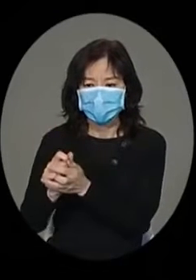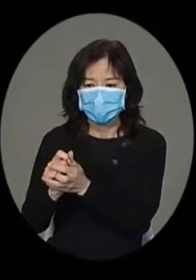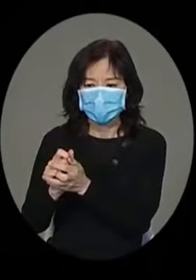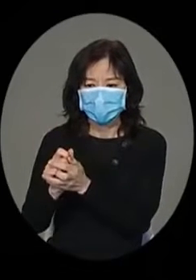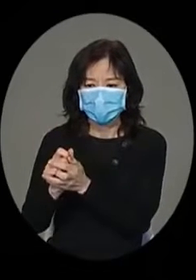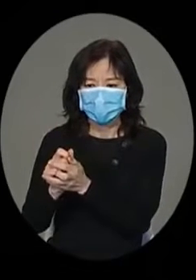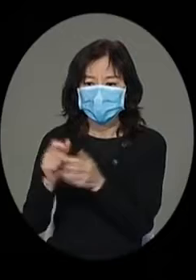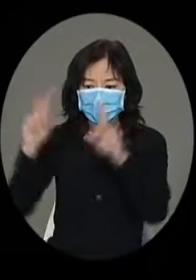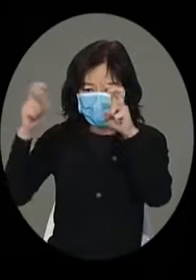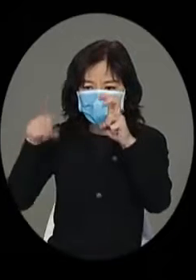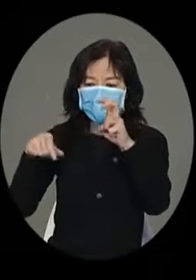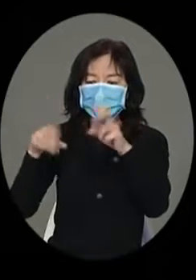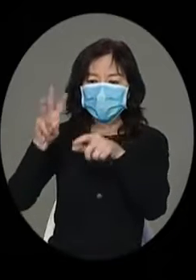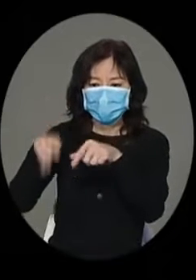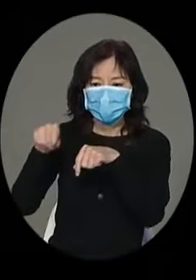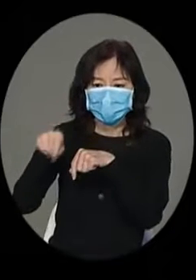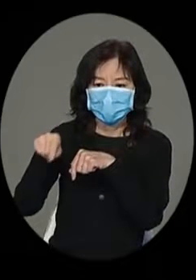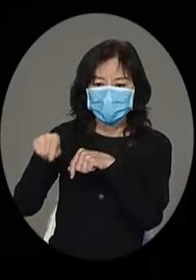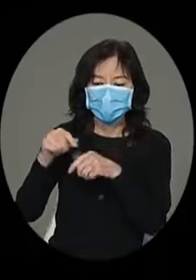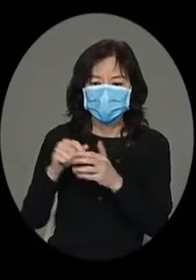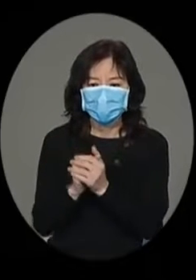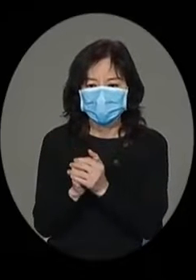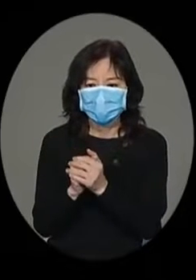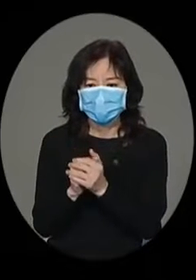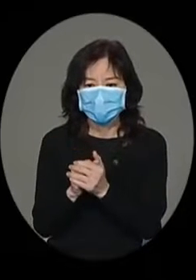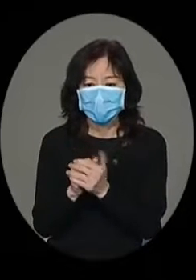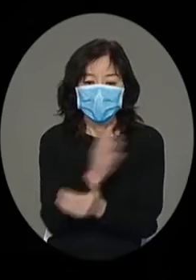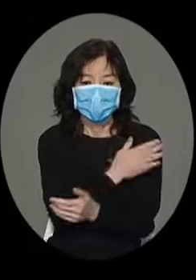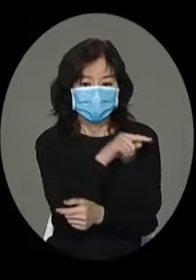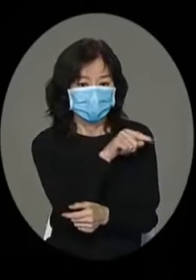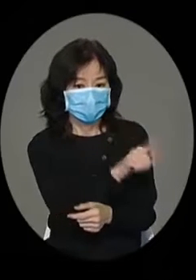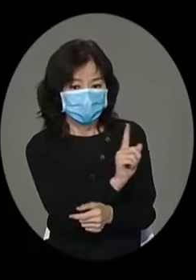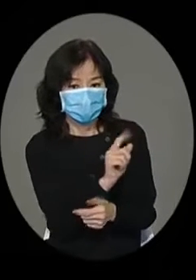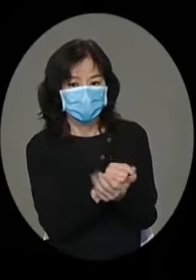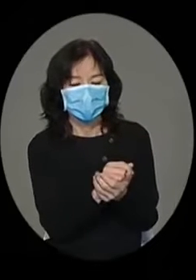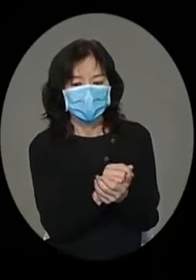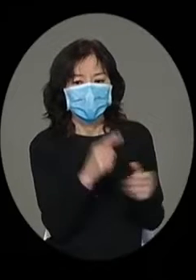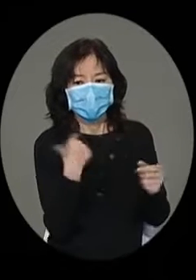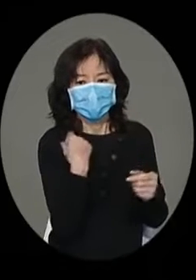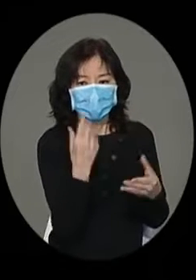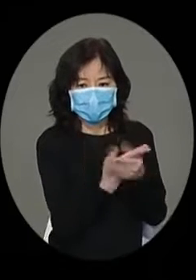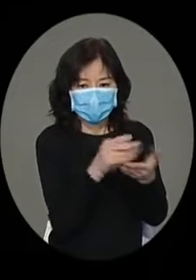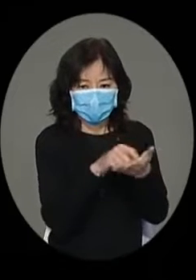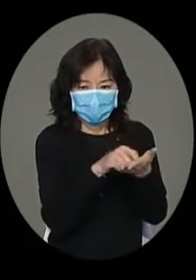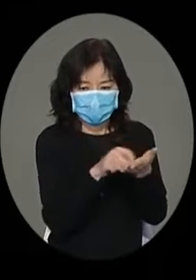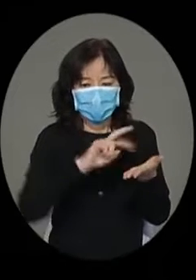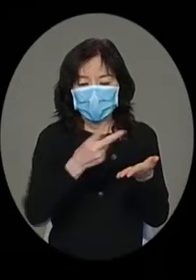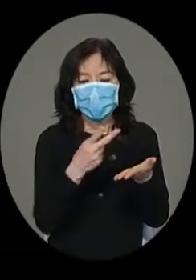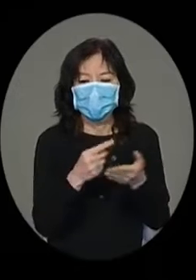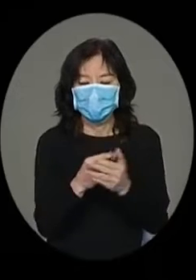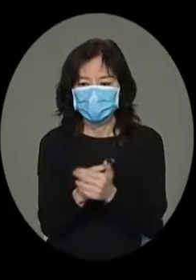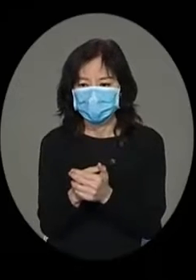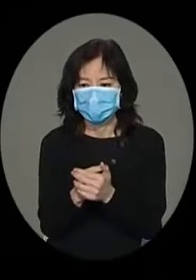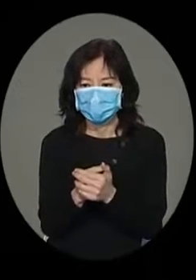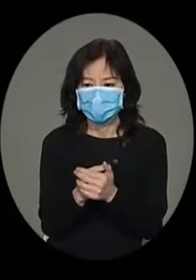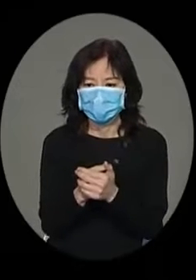岳36景神奈川沖浪女》的畫作，左手邊圖就是中國插畫家的改圖。趙立